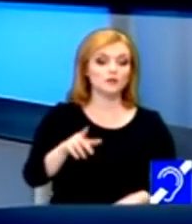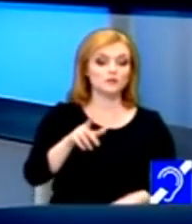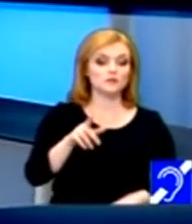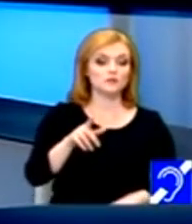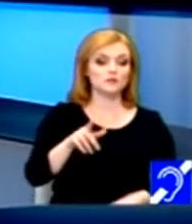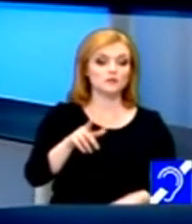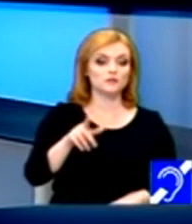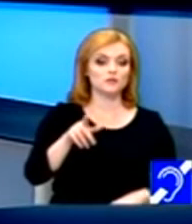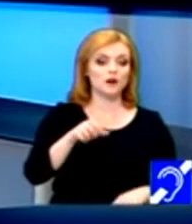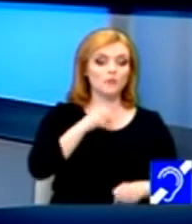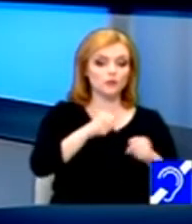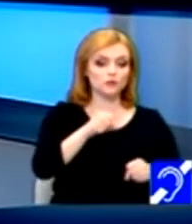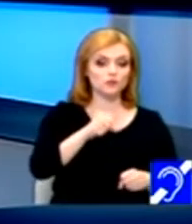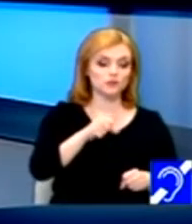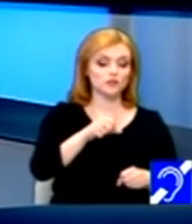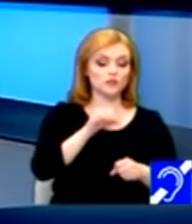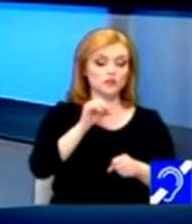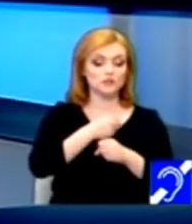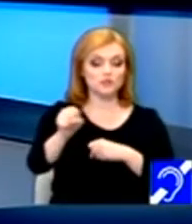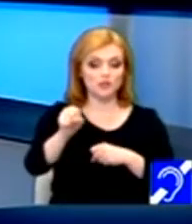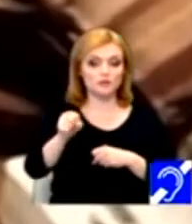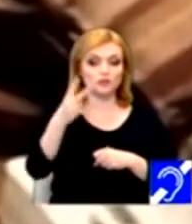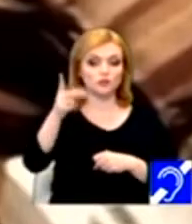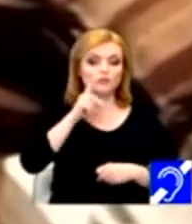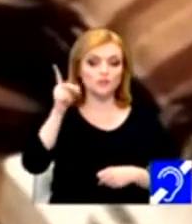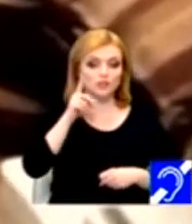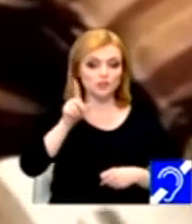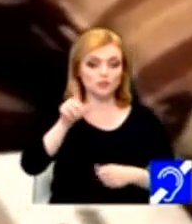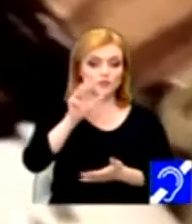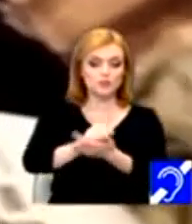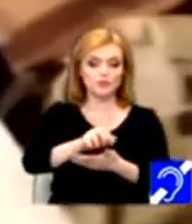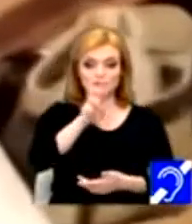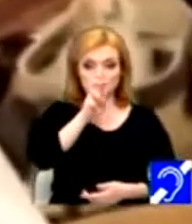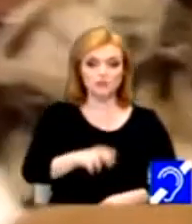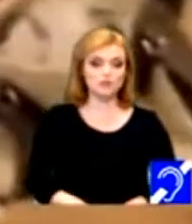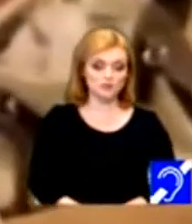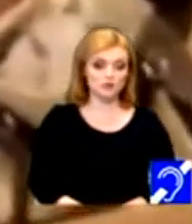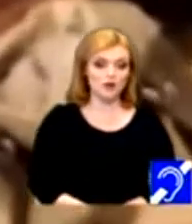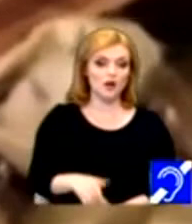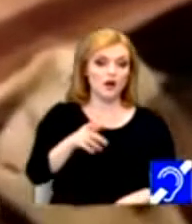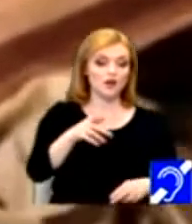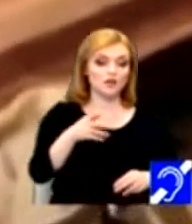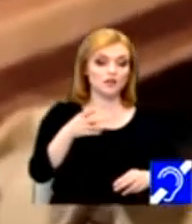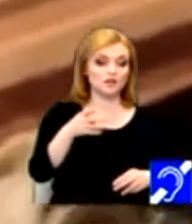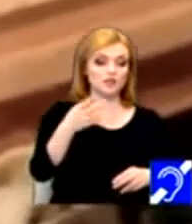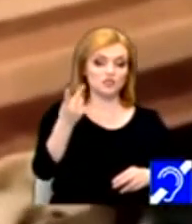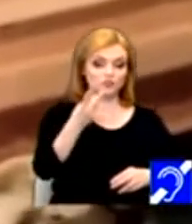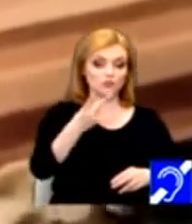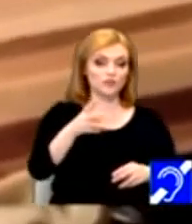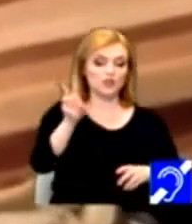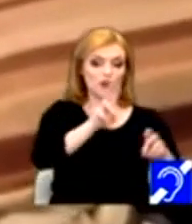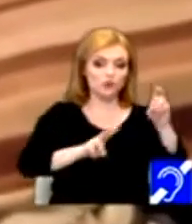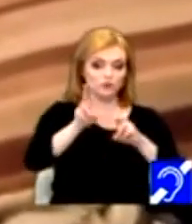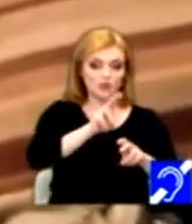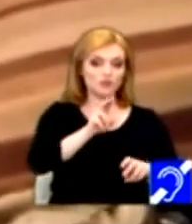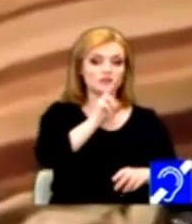care una era orfană, să se prostitueze. Pentru că cele două fete de 15 și 16 ani erau în căutarea unei locuințe, individul